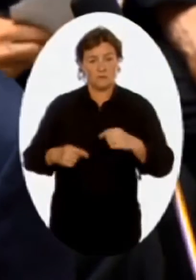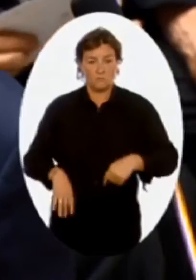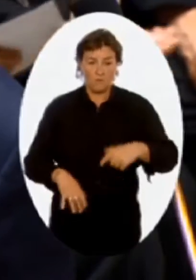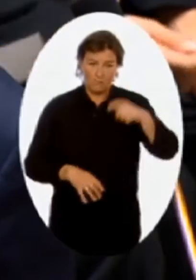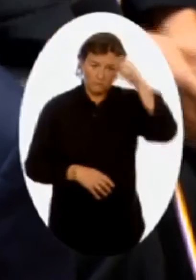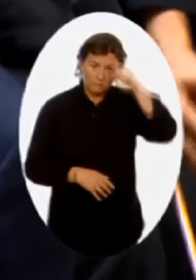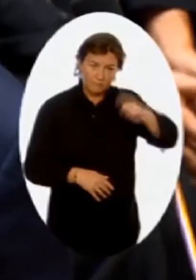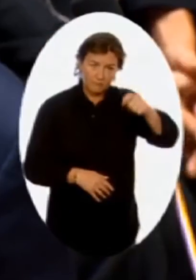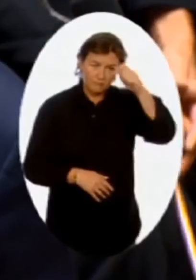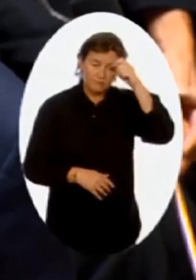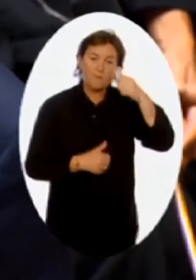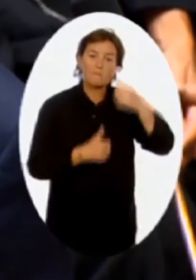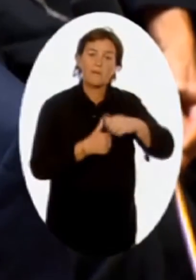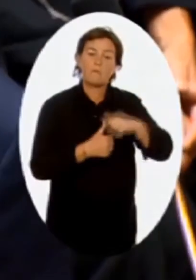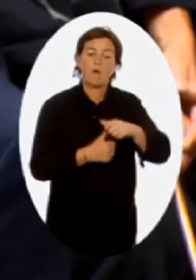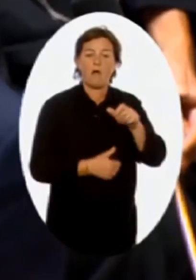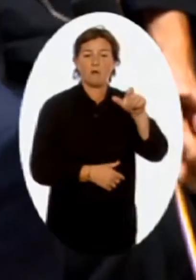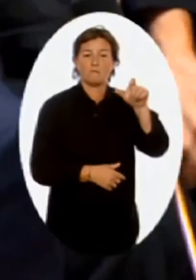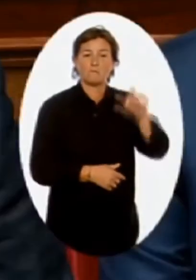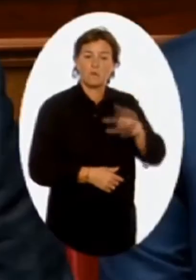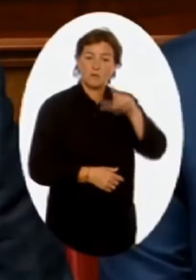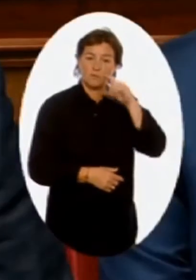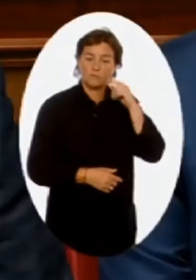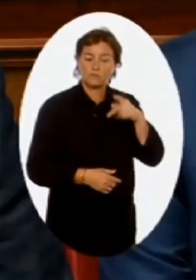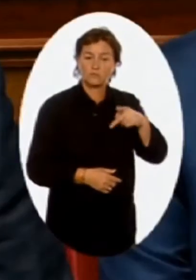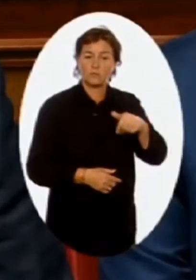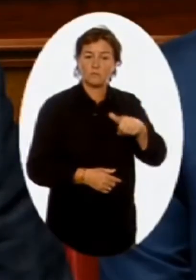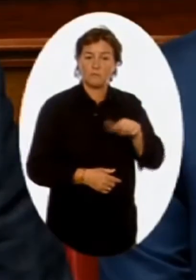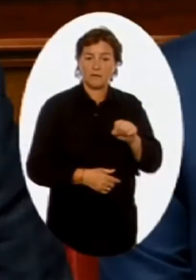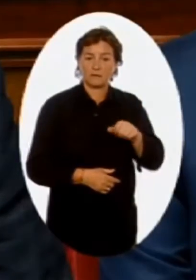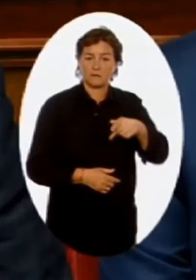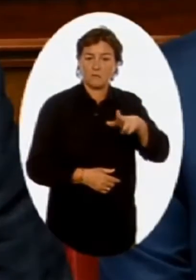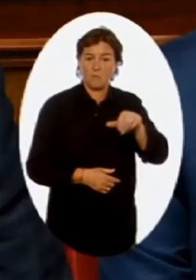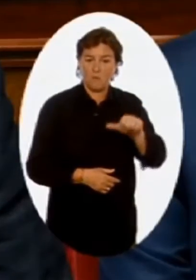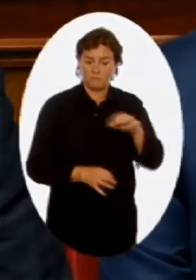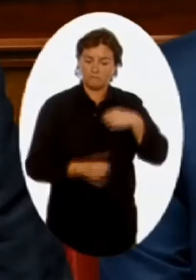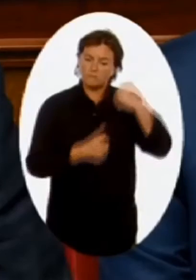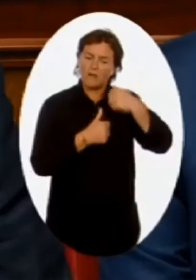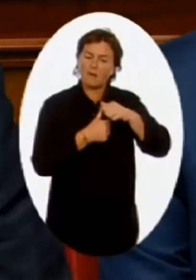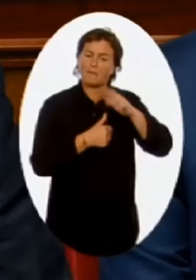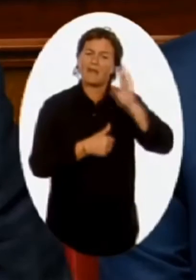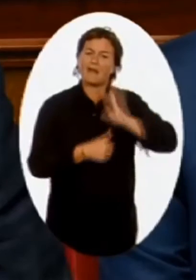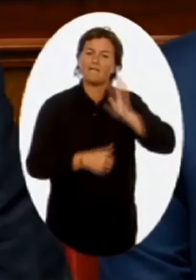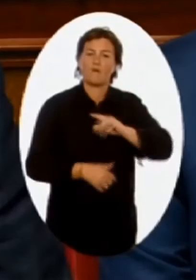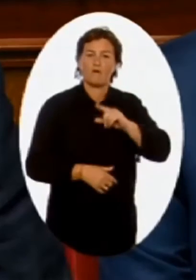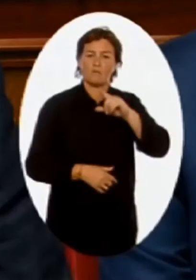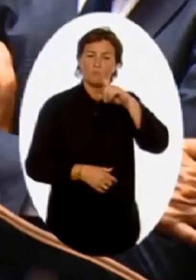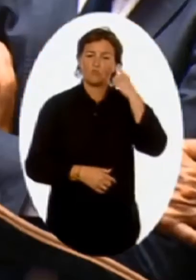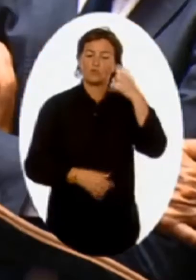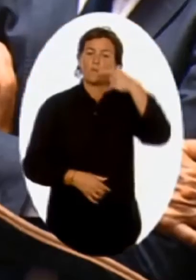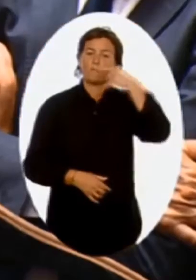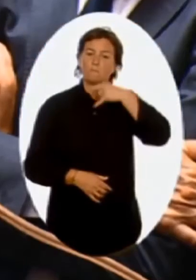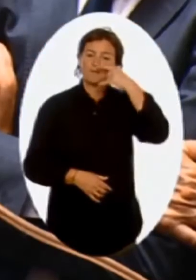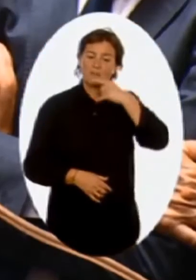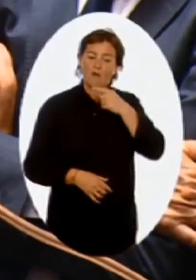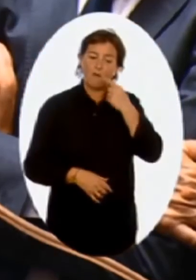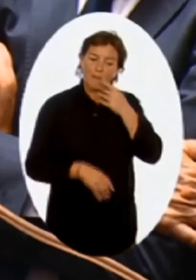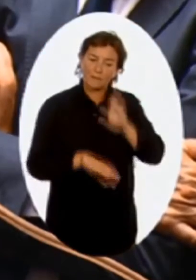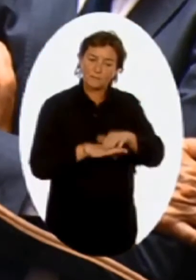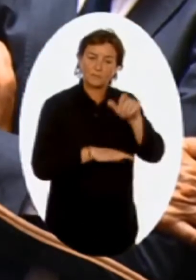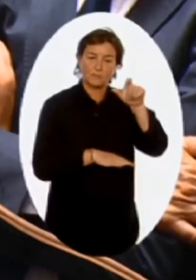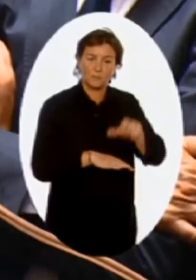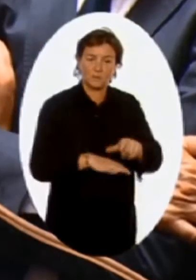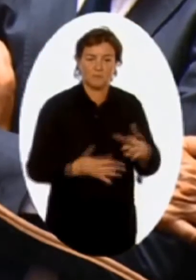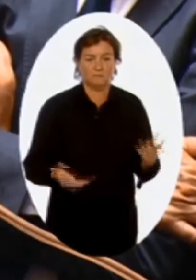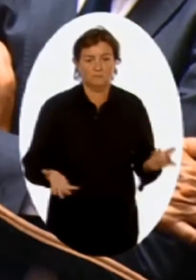mémoire de Charles Pasqua. Nous avons en mémoire les mots de François Mitterrand concernant Charles Pasqua et personne